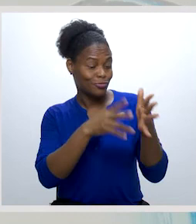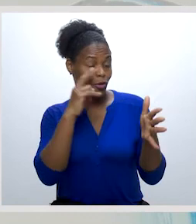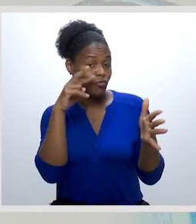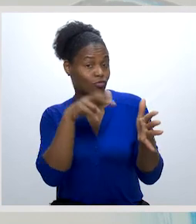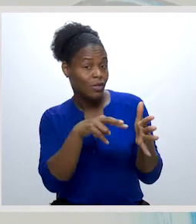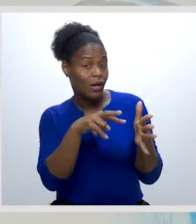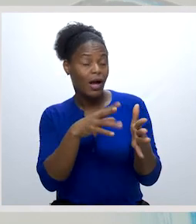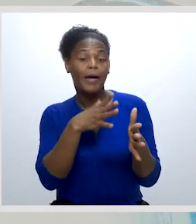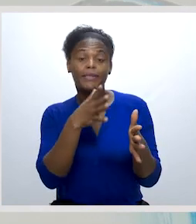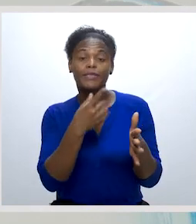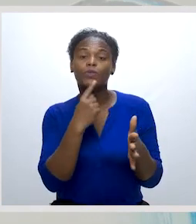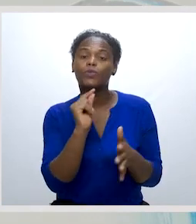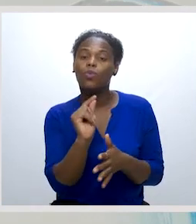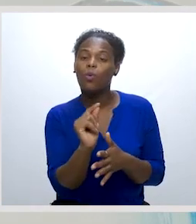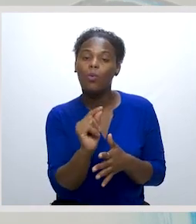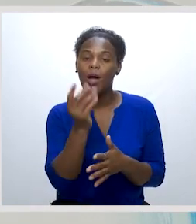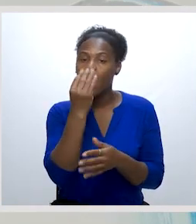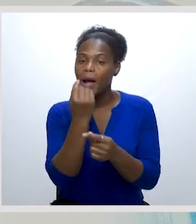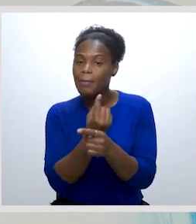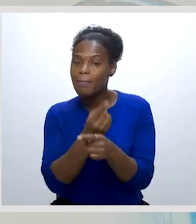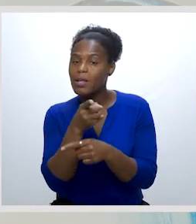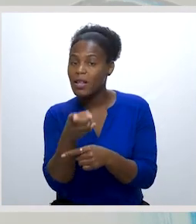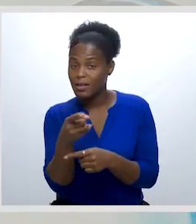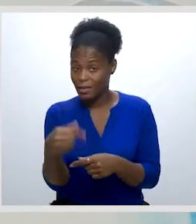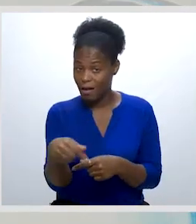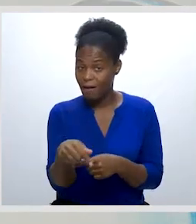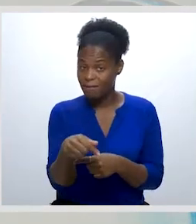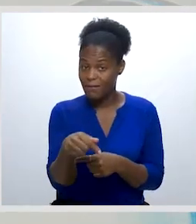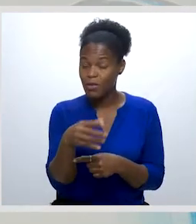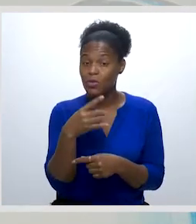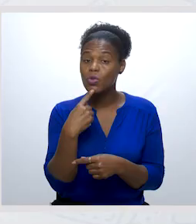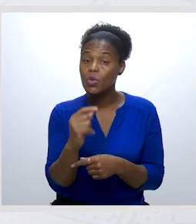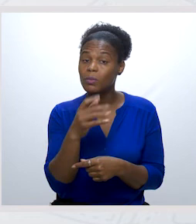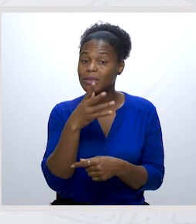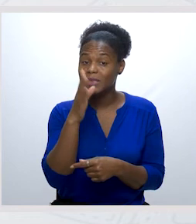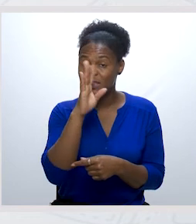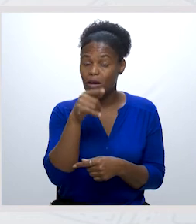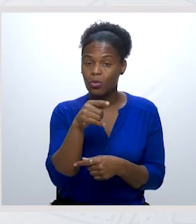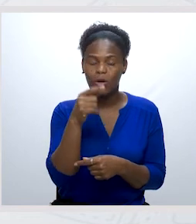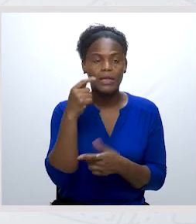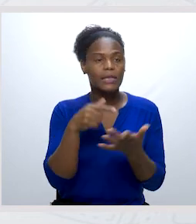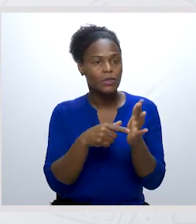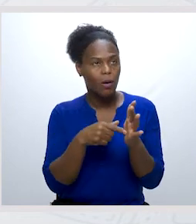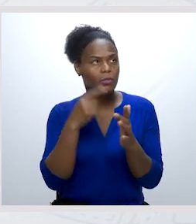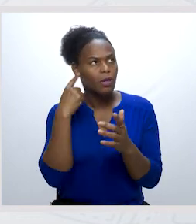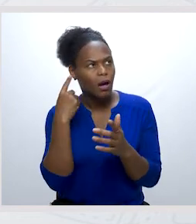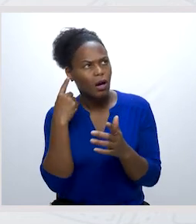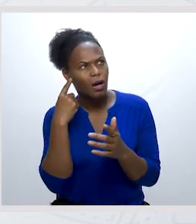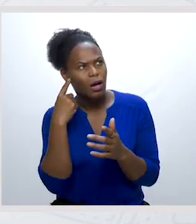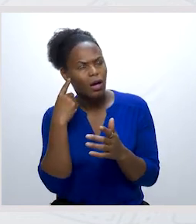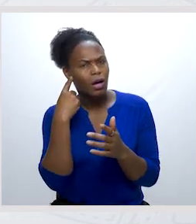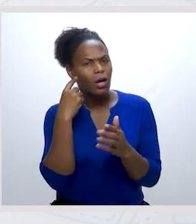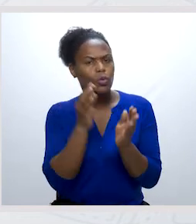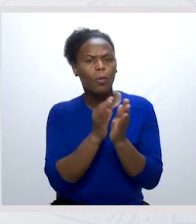nome dos alimentos que estão aqui. Alors, si vous écoutez par exemple tomate,